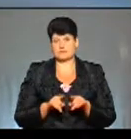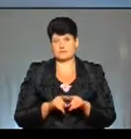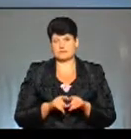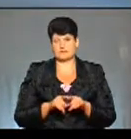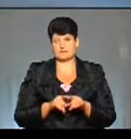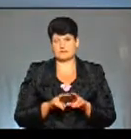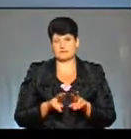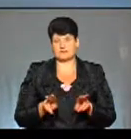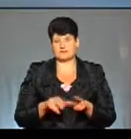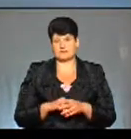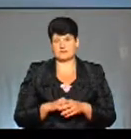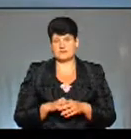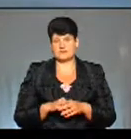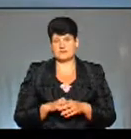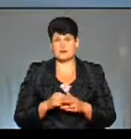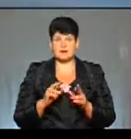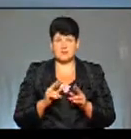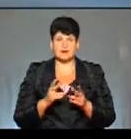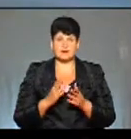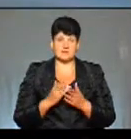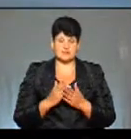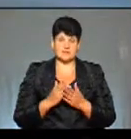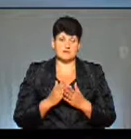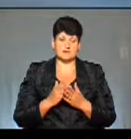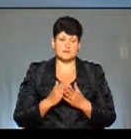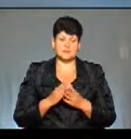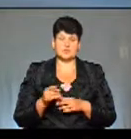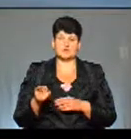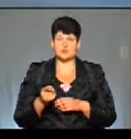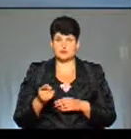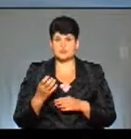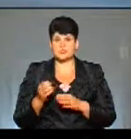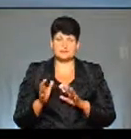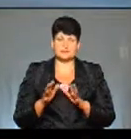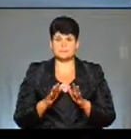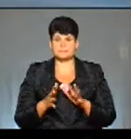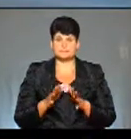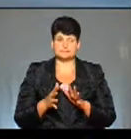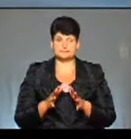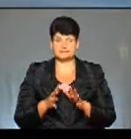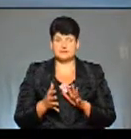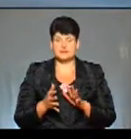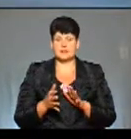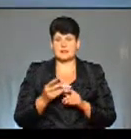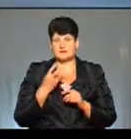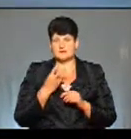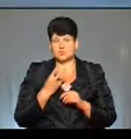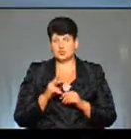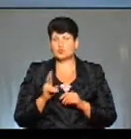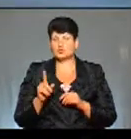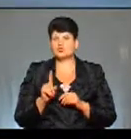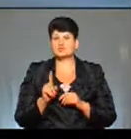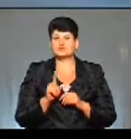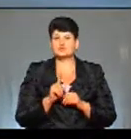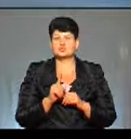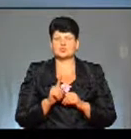Абсолютно тотожно. Тобто, як є, будемо казати, що Тернопіль ще більш-менш, ну, скажімо так, якби на виду, і ще тут десь хтось,